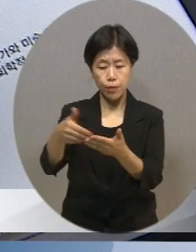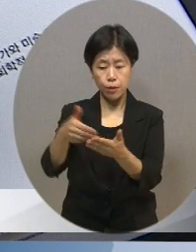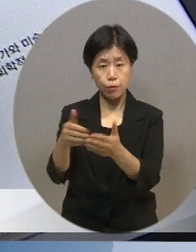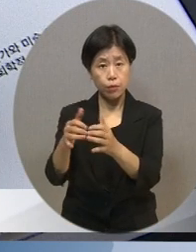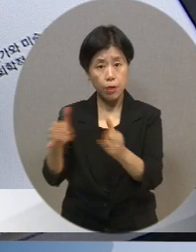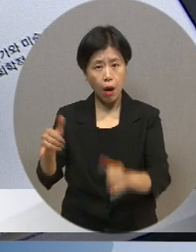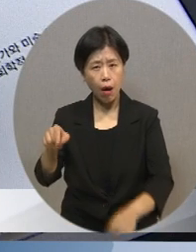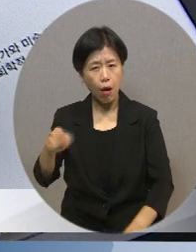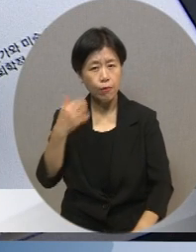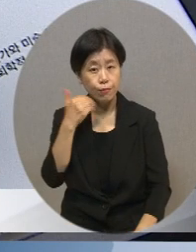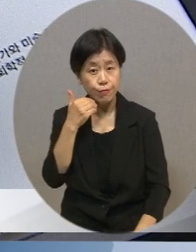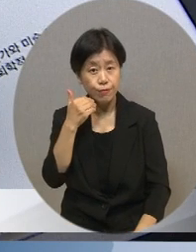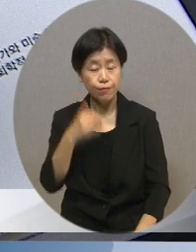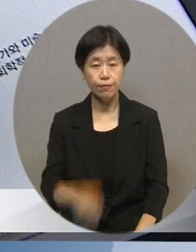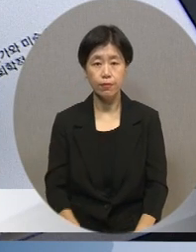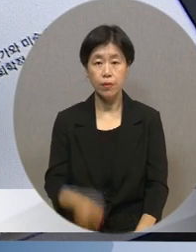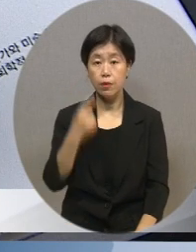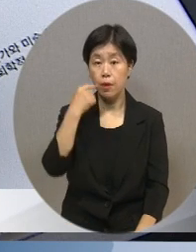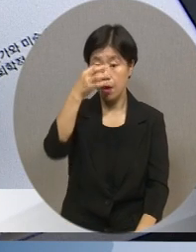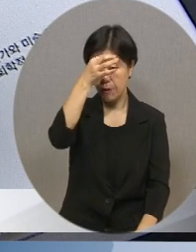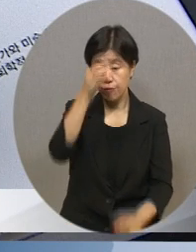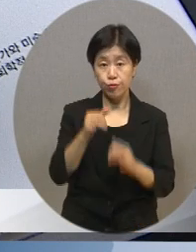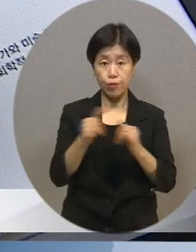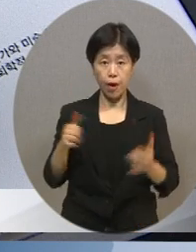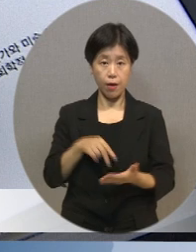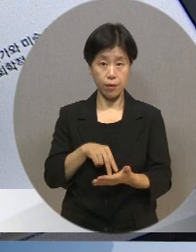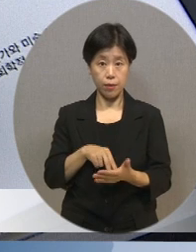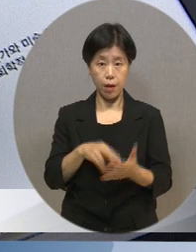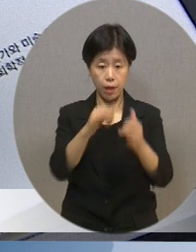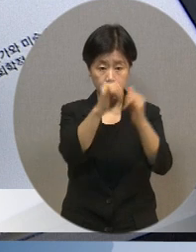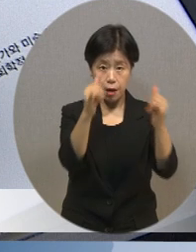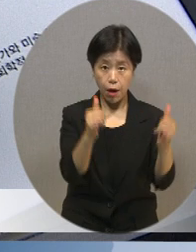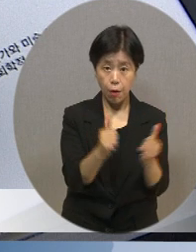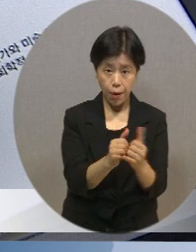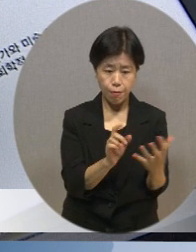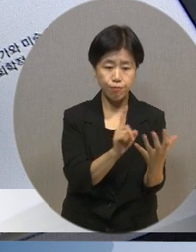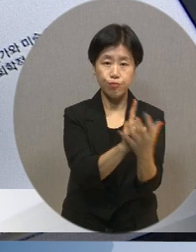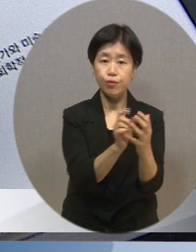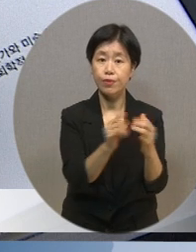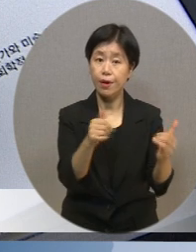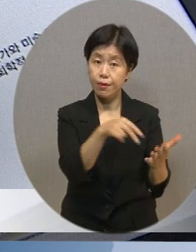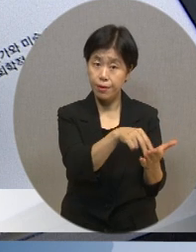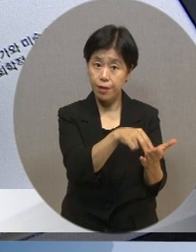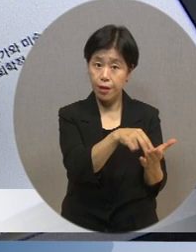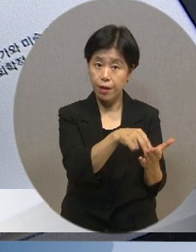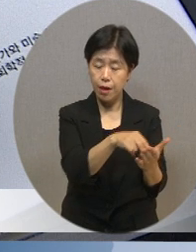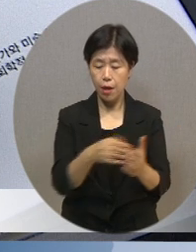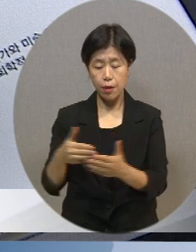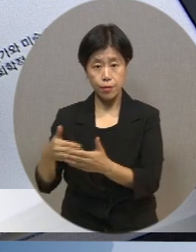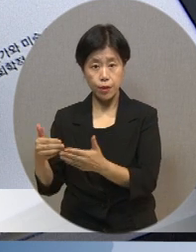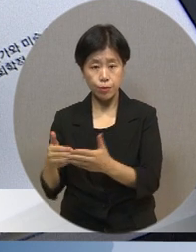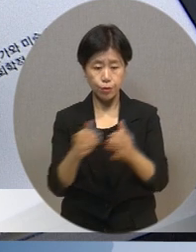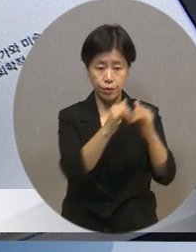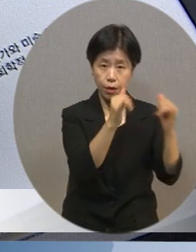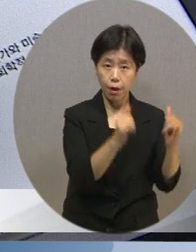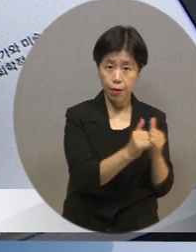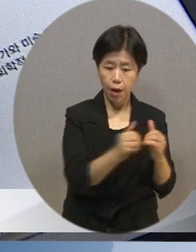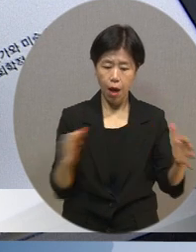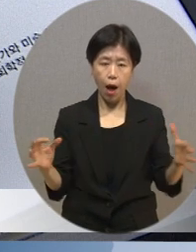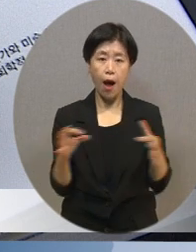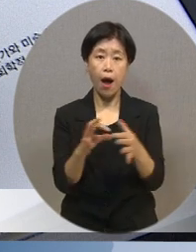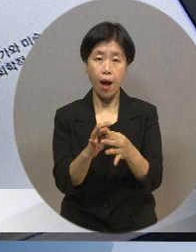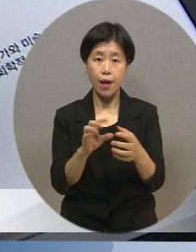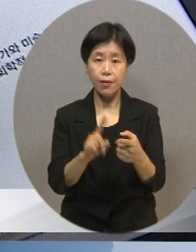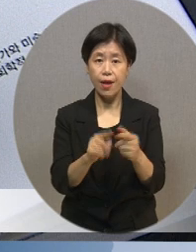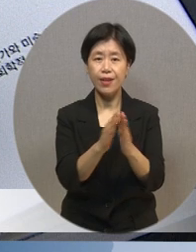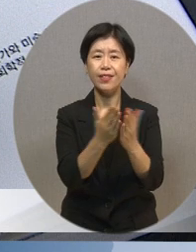미술가는 누구인가? 이 예술가로서 사회 구성원으로서 미술가와 사회의 관계를 깊이 있게 다룬 도서